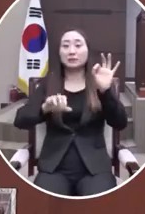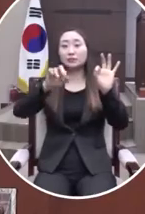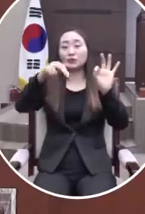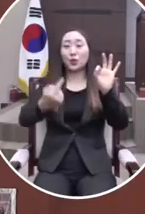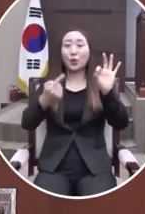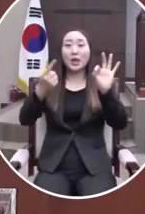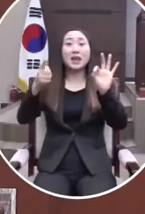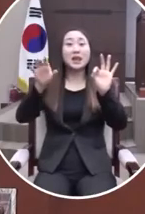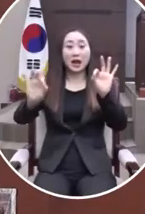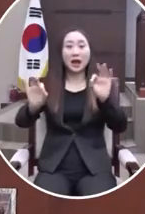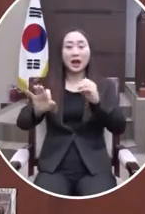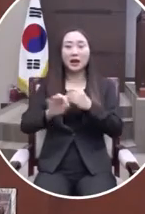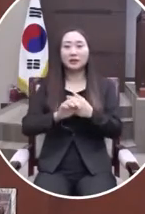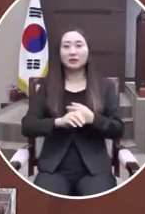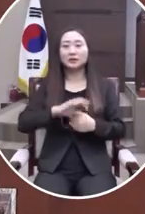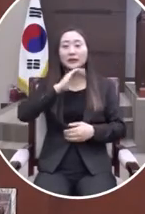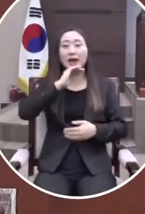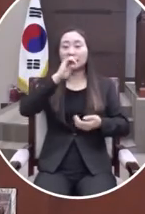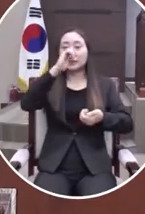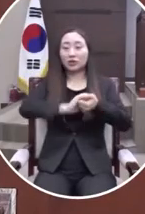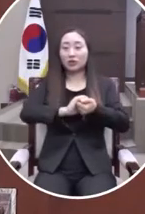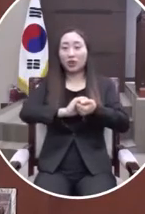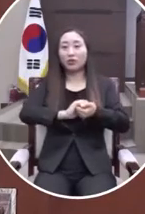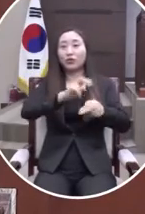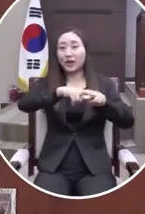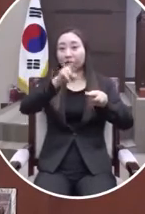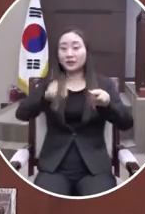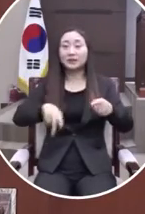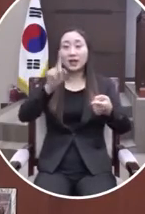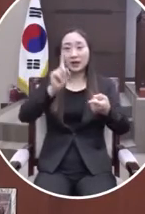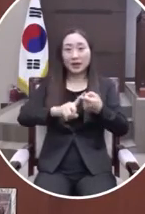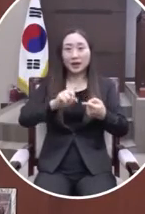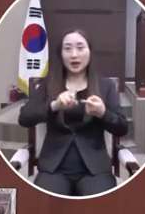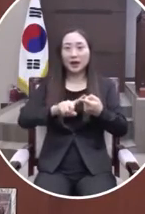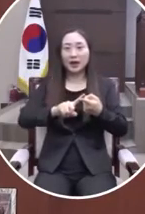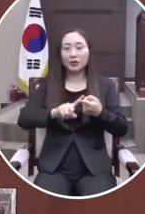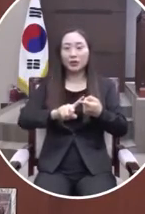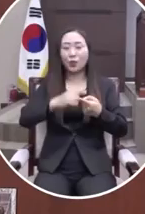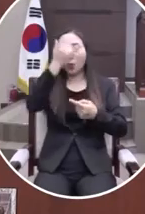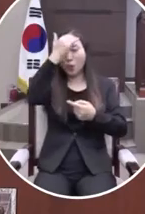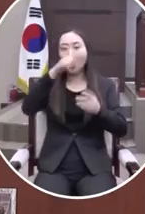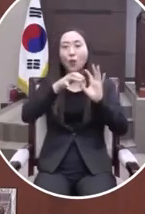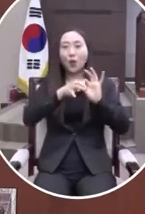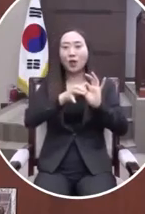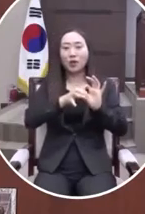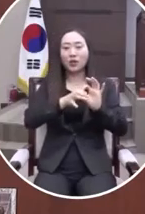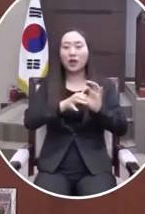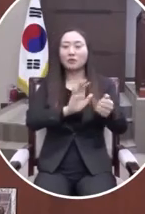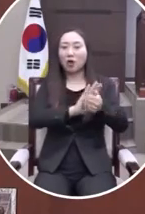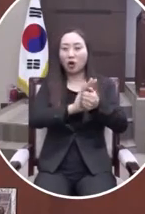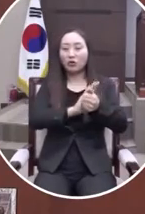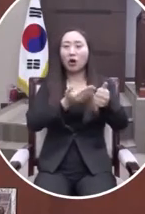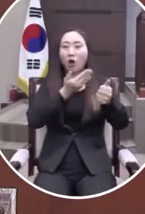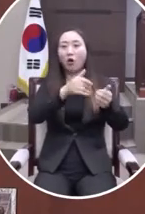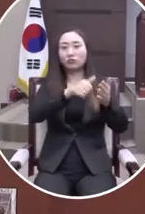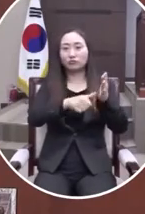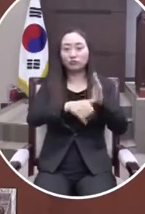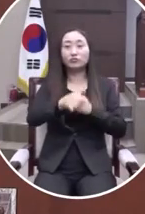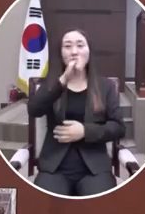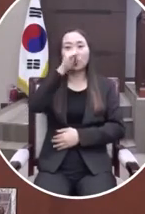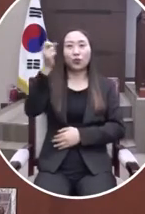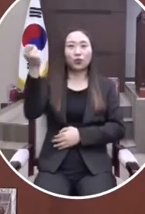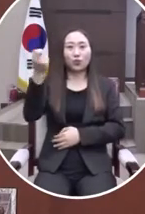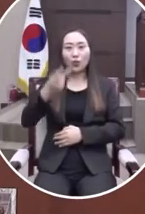1항 정년 명예퇴직 공무원 및 효행 공무원 격려금품 지원사업 시행